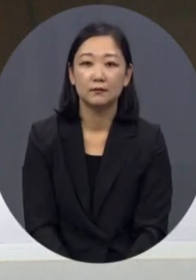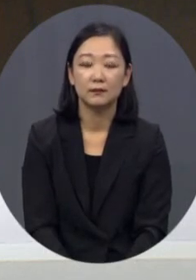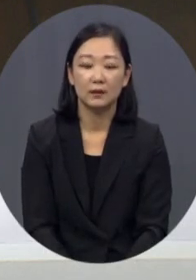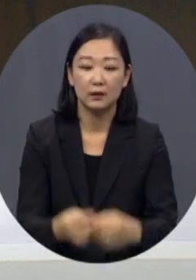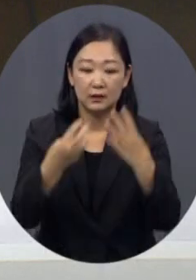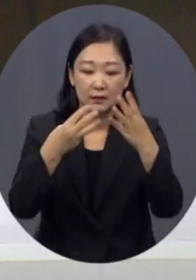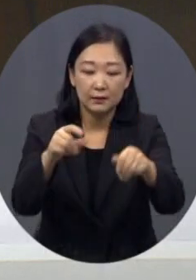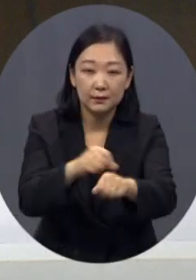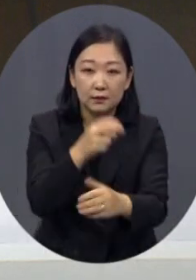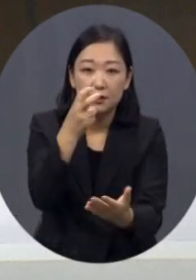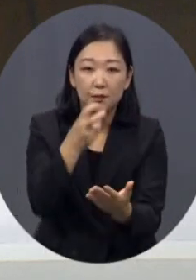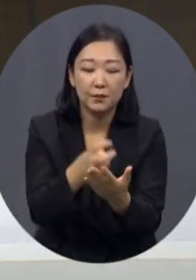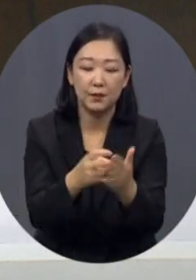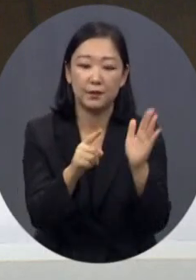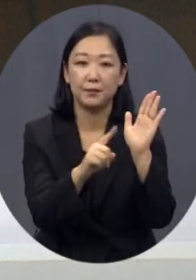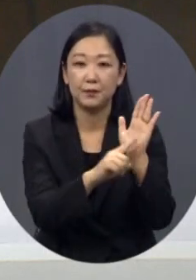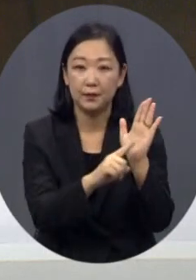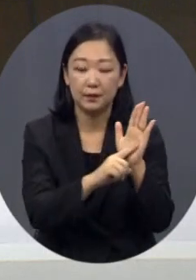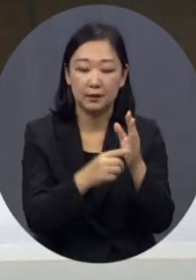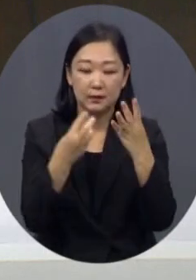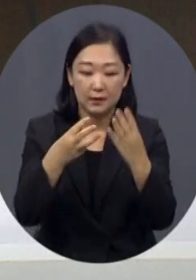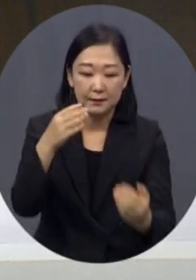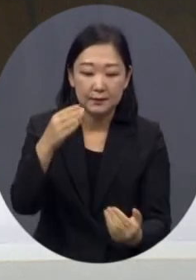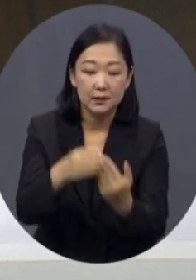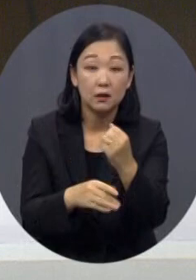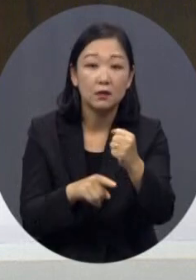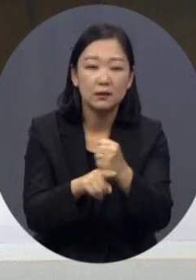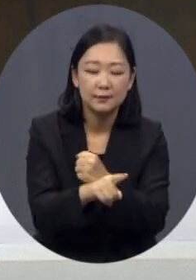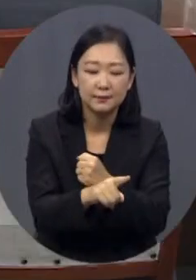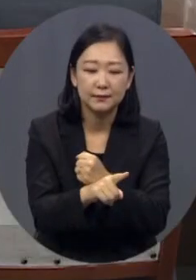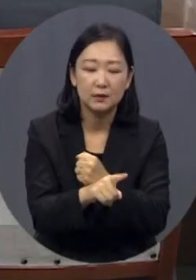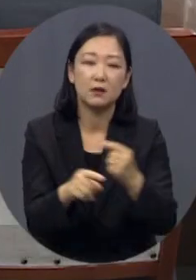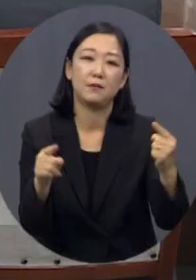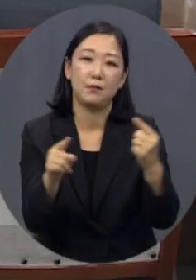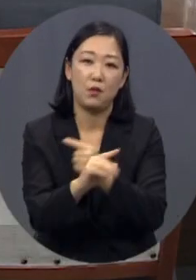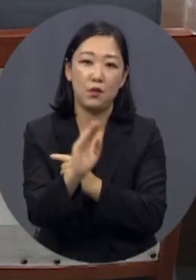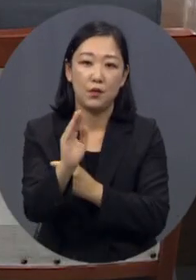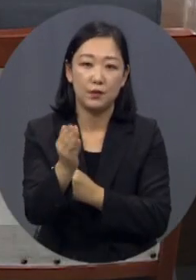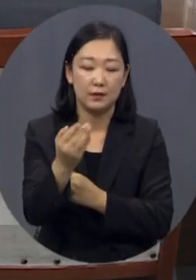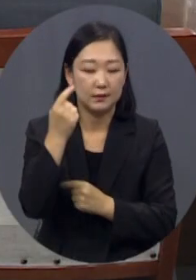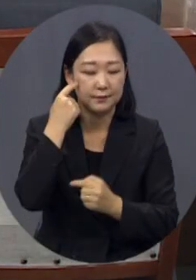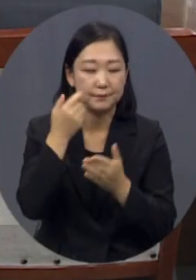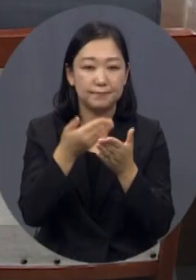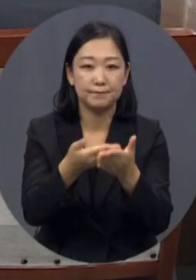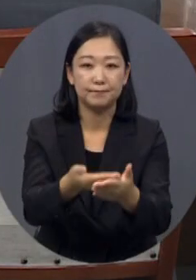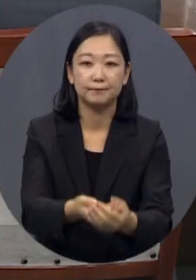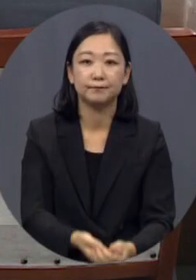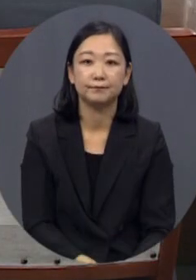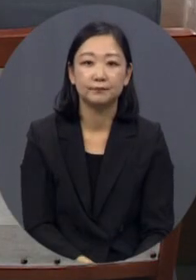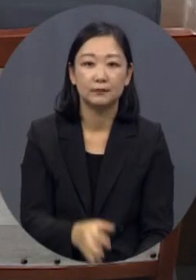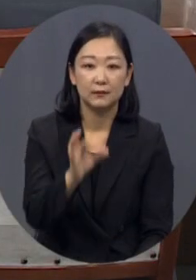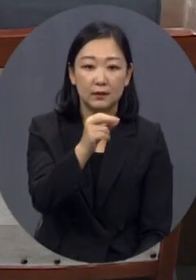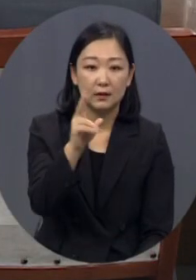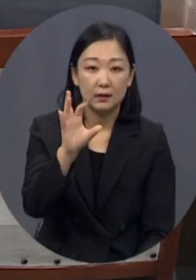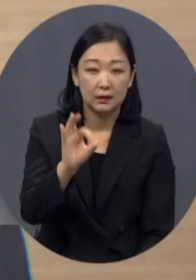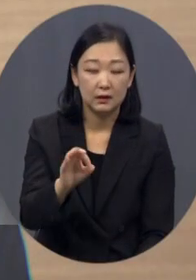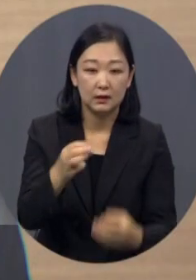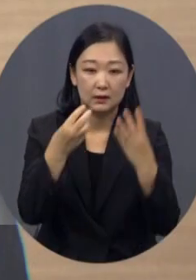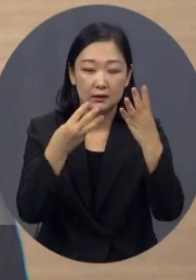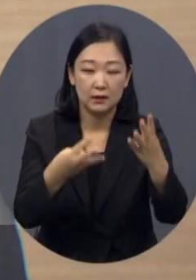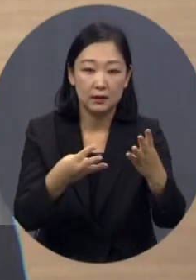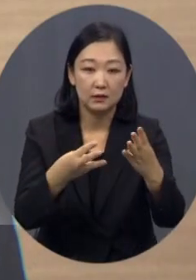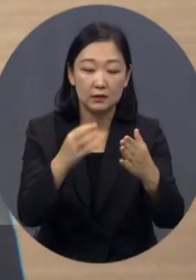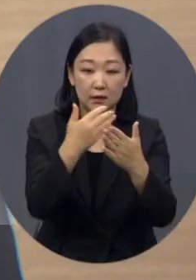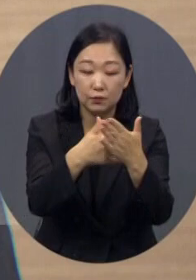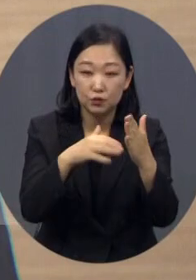제주 4.3 특별법에 명시된 4.3 사건의 정의를 개정해야 한다는 주장이 제기됐습니다. 양성주 4.3 유족회